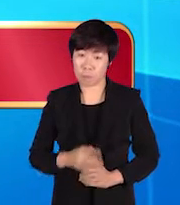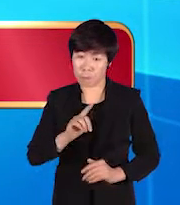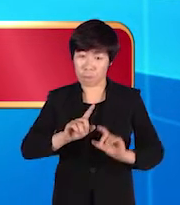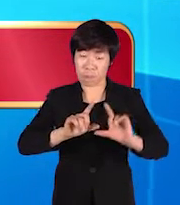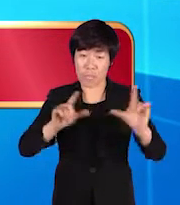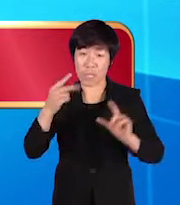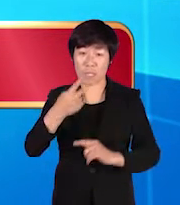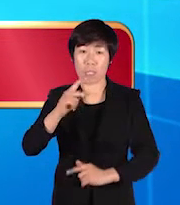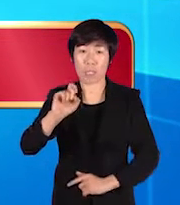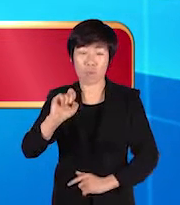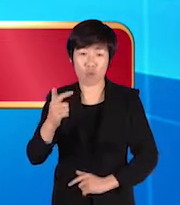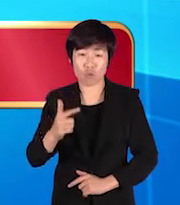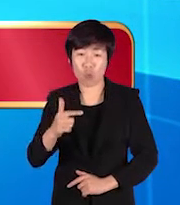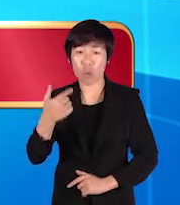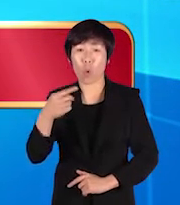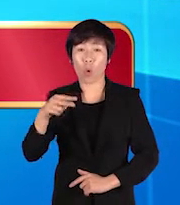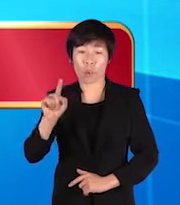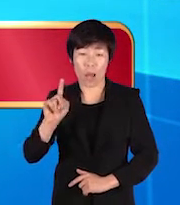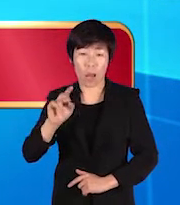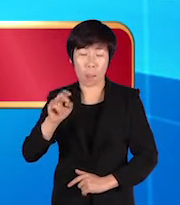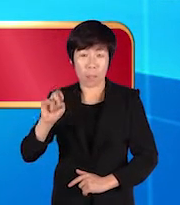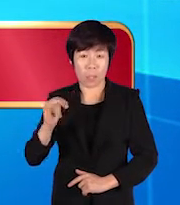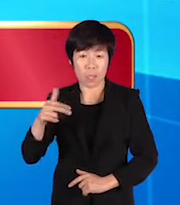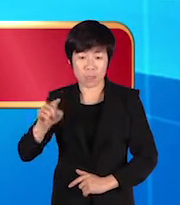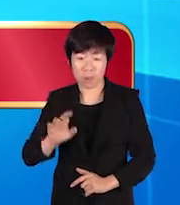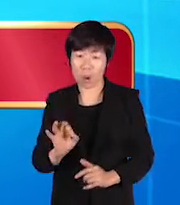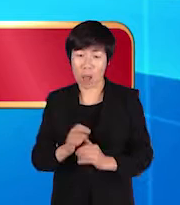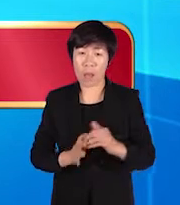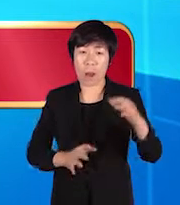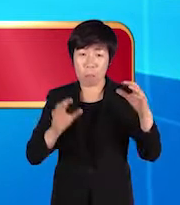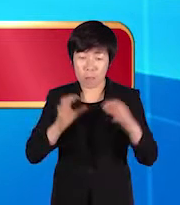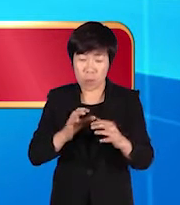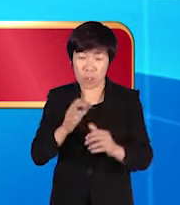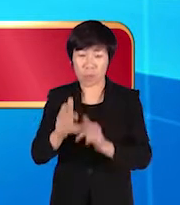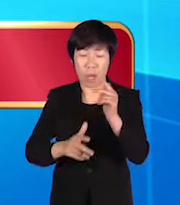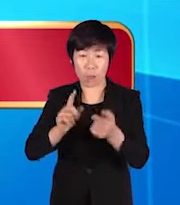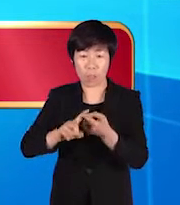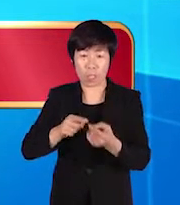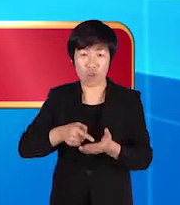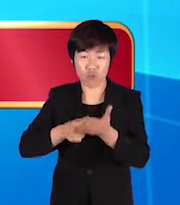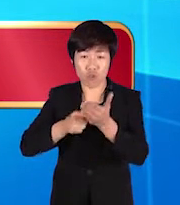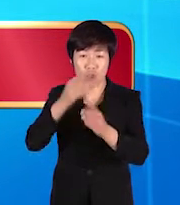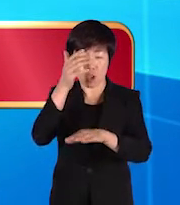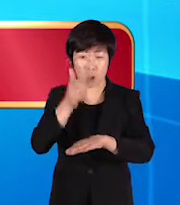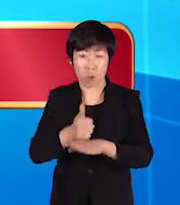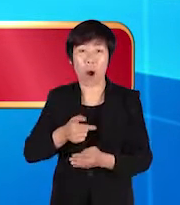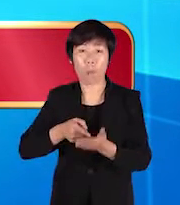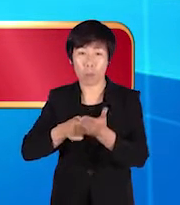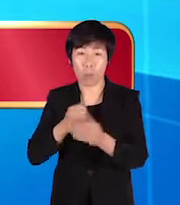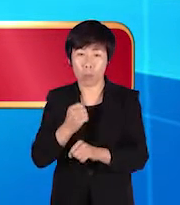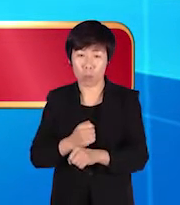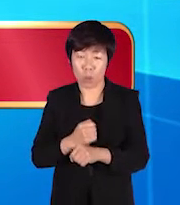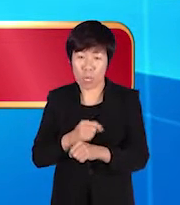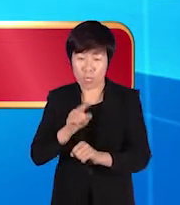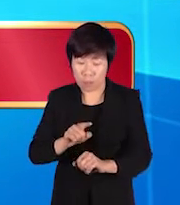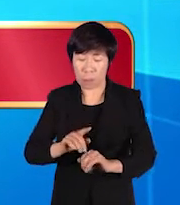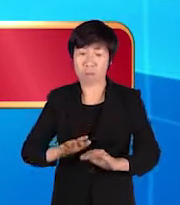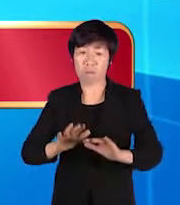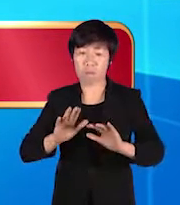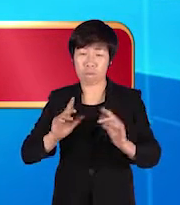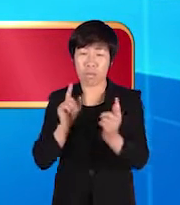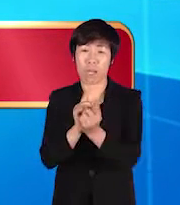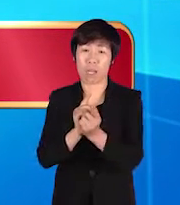이날 회의는 2016 노사민정협력활성화 사업 추진 결과 보고, 당면 노동현안 노사민정협력사업